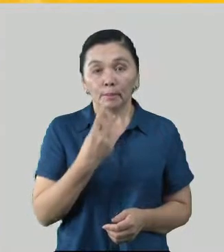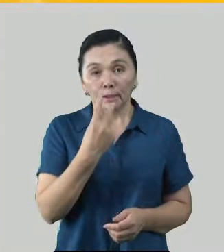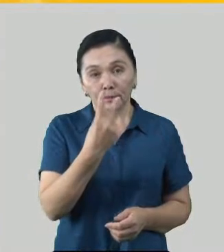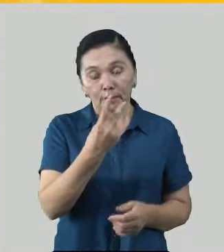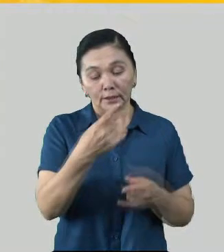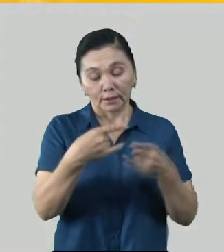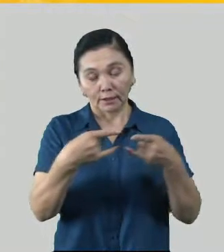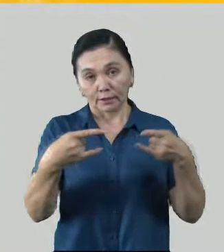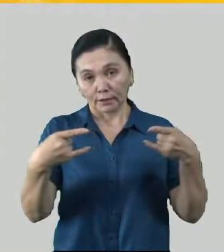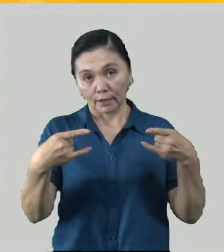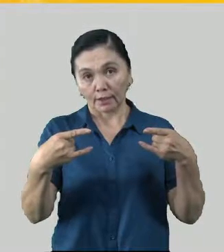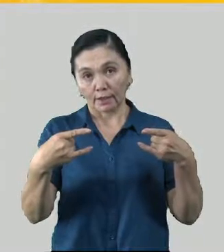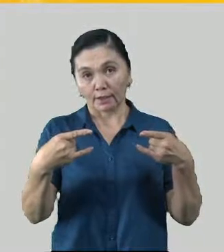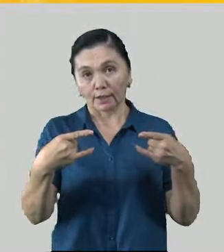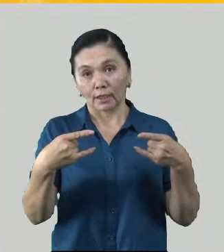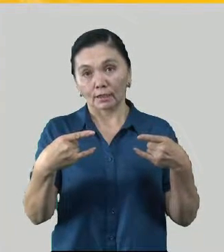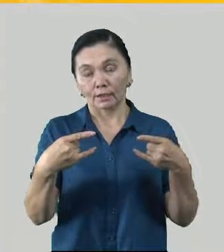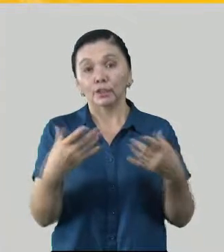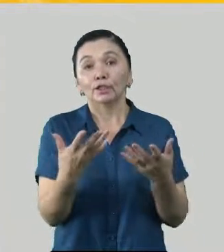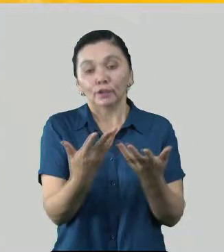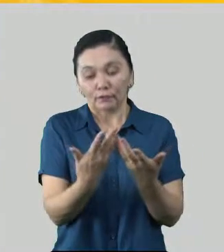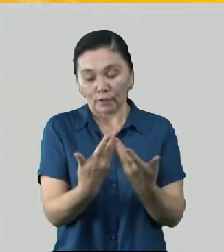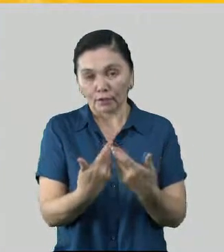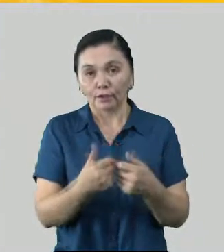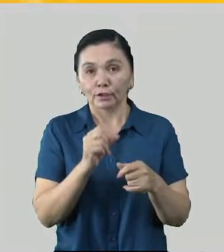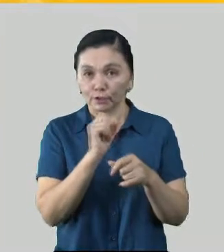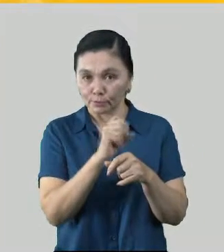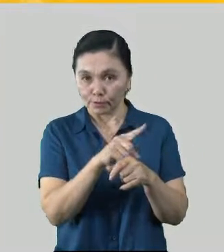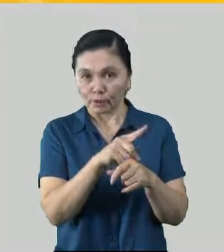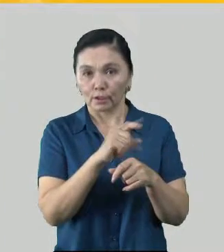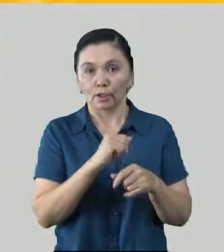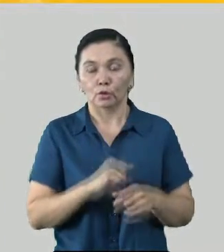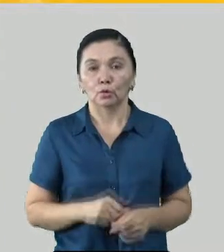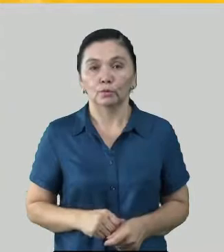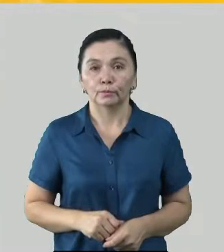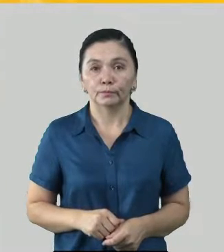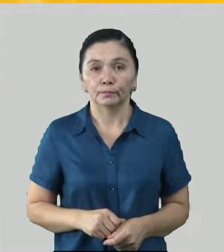Посмотрите на экран. Давайте решим задачу.